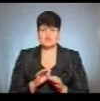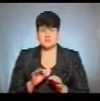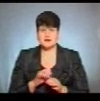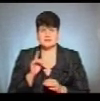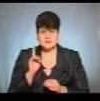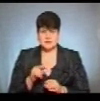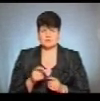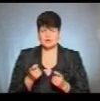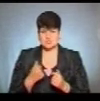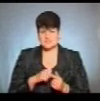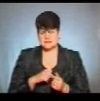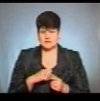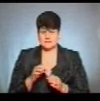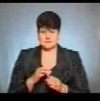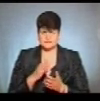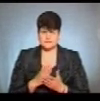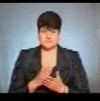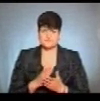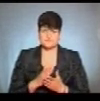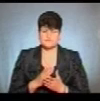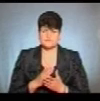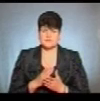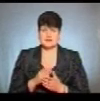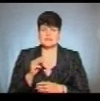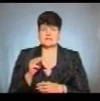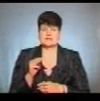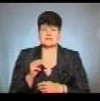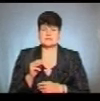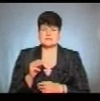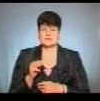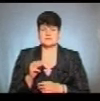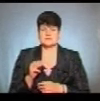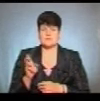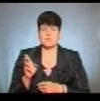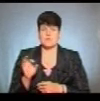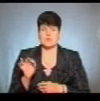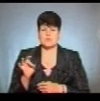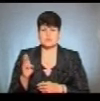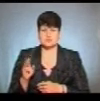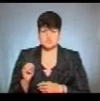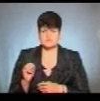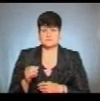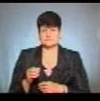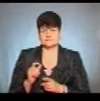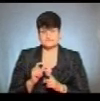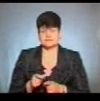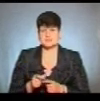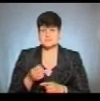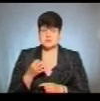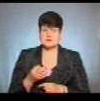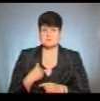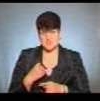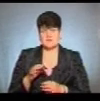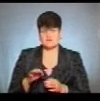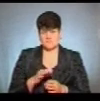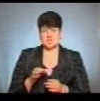бо сама трохи вишиваю. І Тетяна з Борщівщини відгукнулася і сказала, що ми